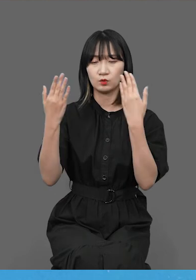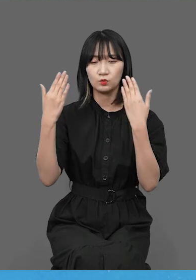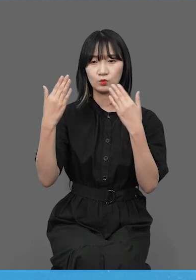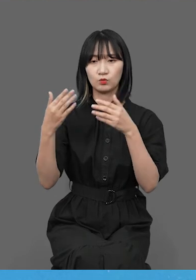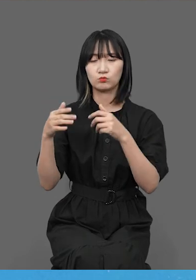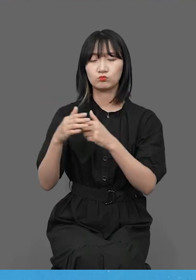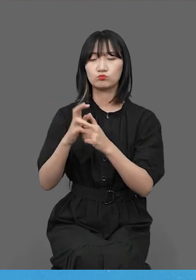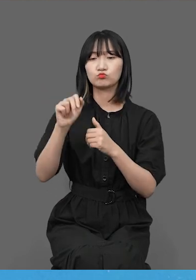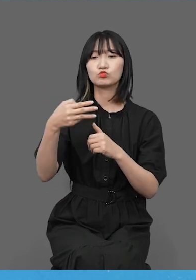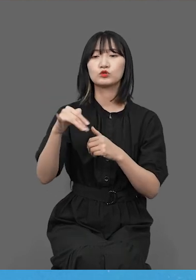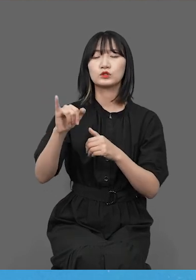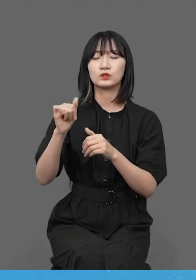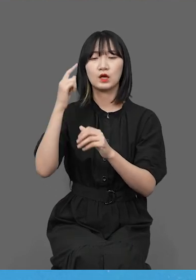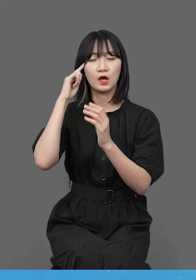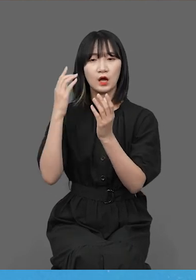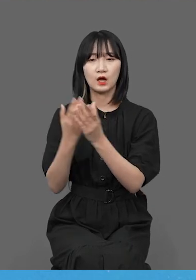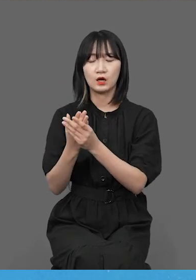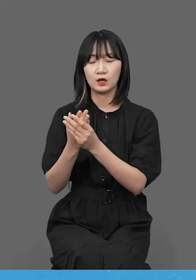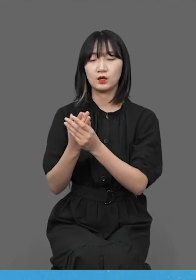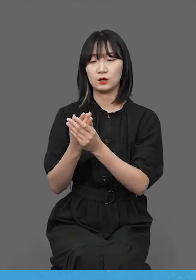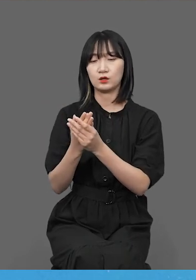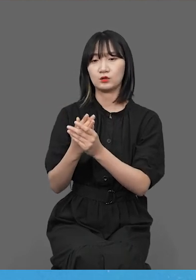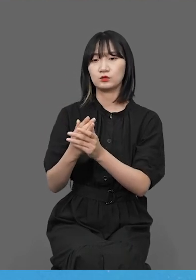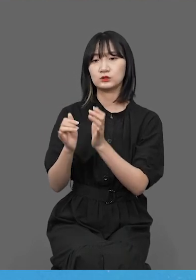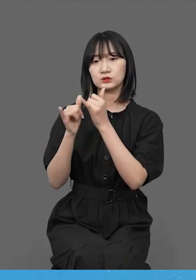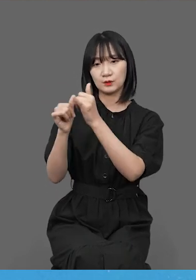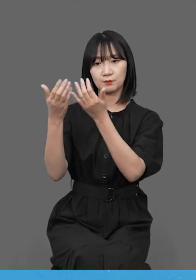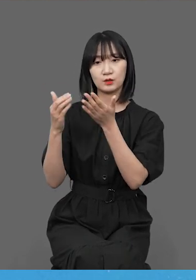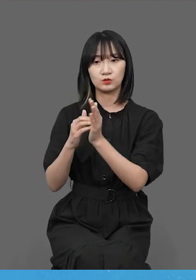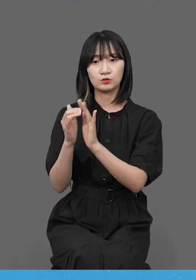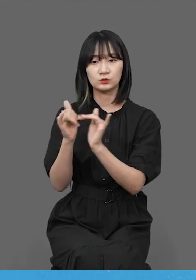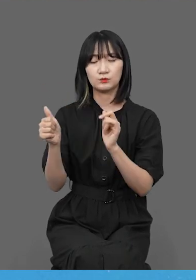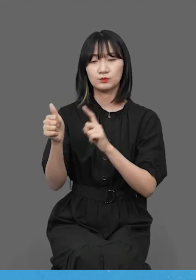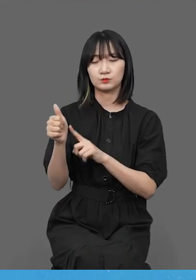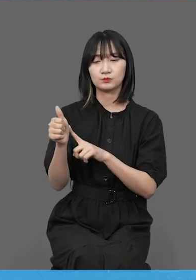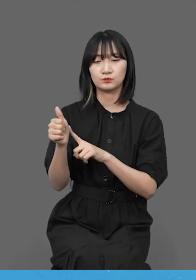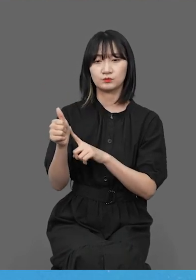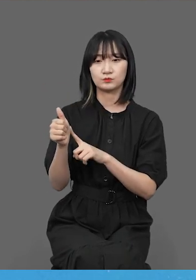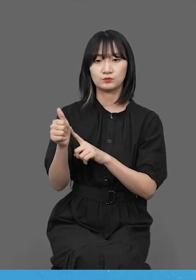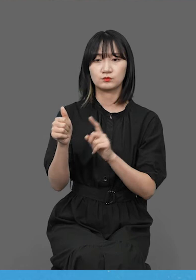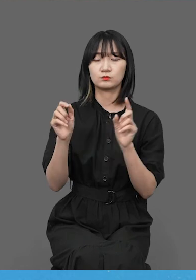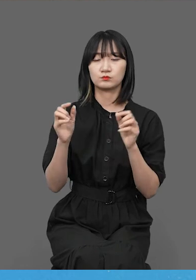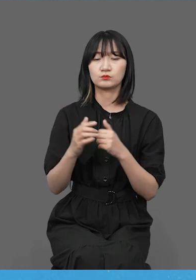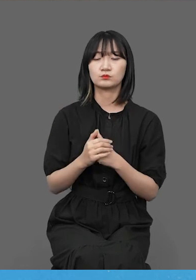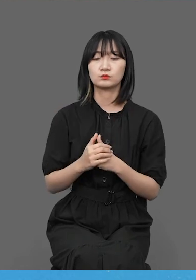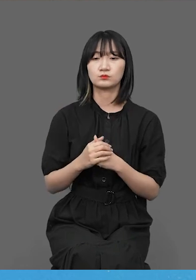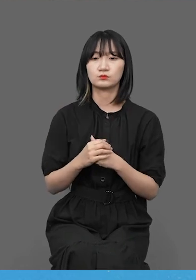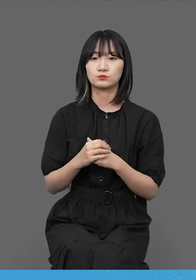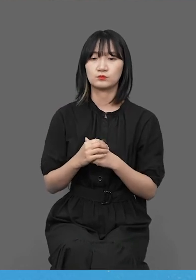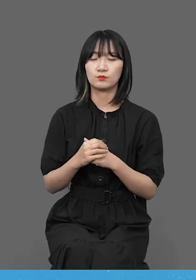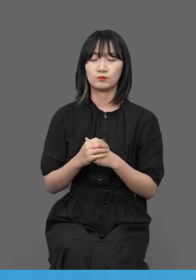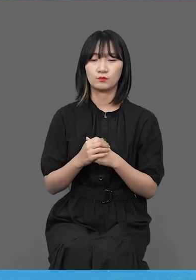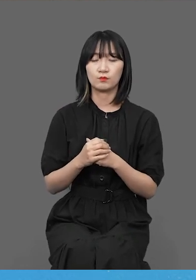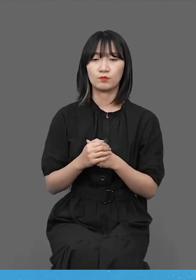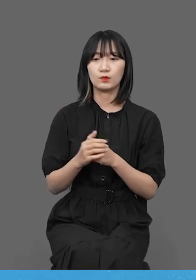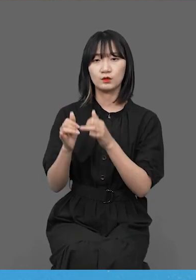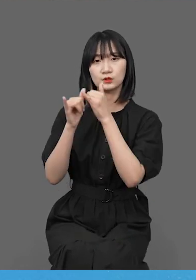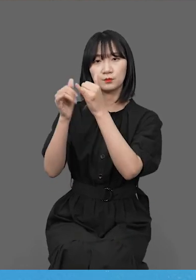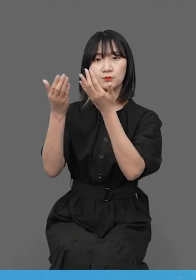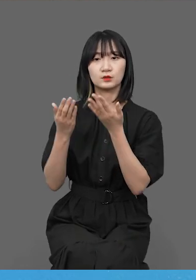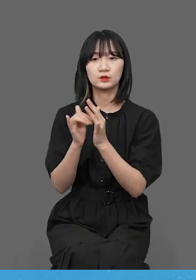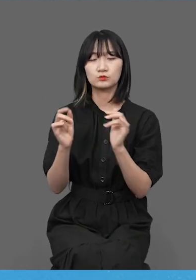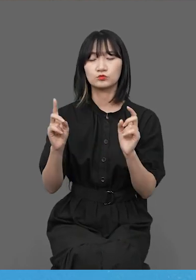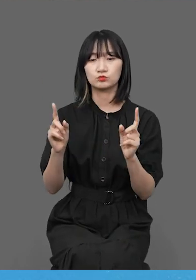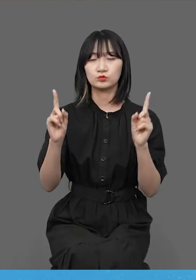저분도 물리학 노벨상 수상자십니다. 일본은 과학 분야에서 노벨상 수상자가 꽤 있죠. 그 노벨상